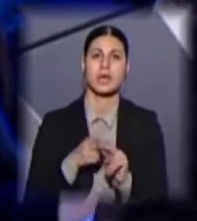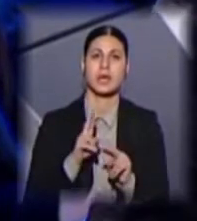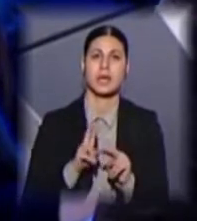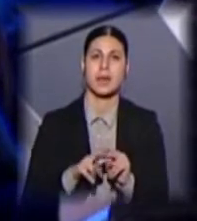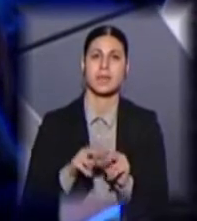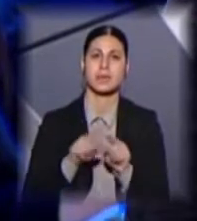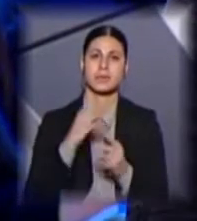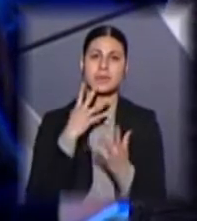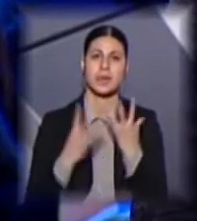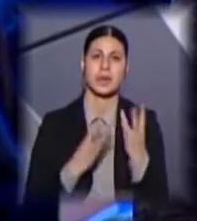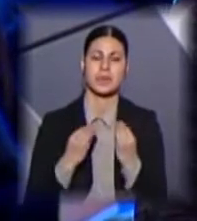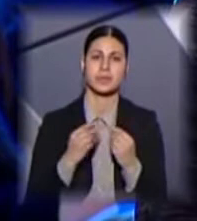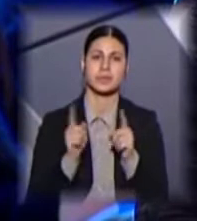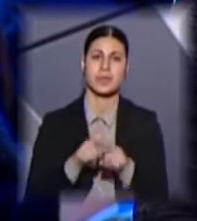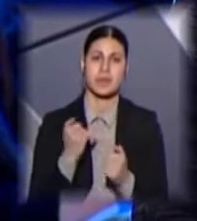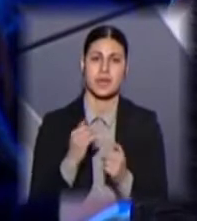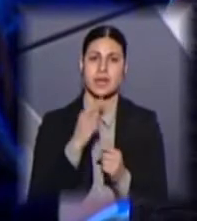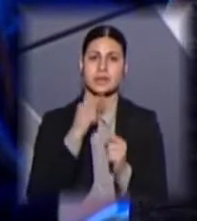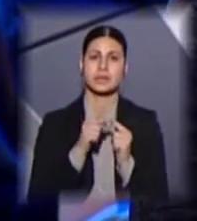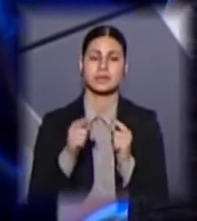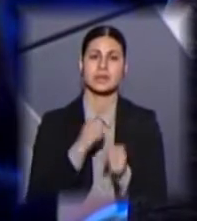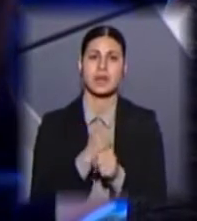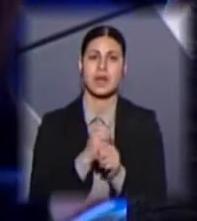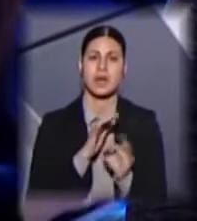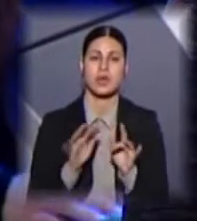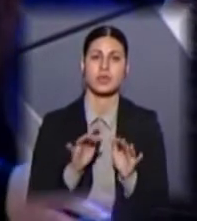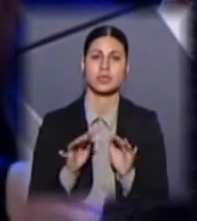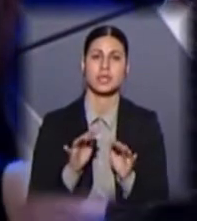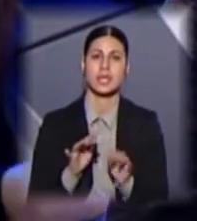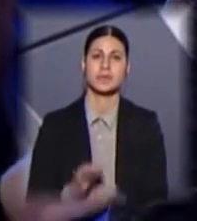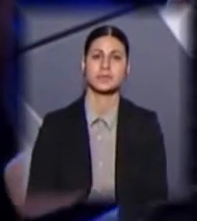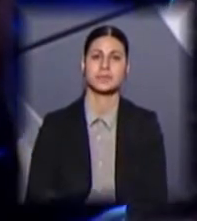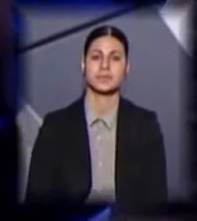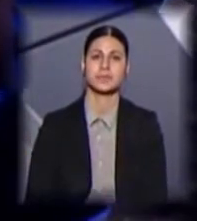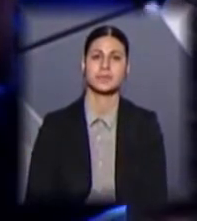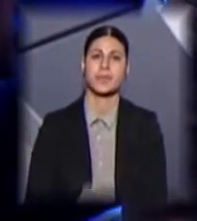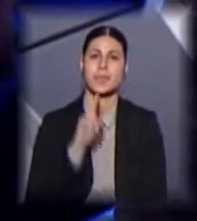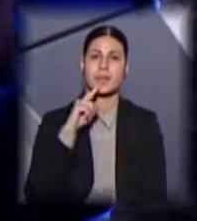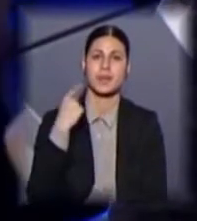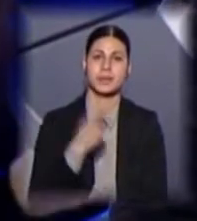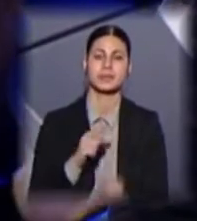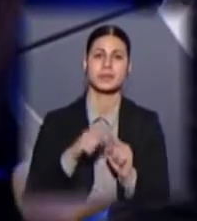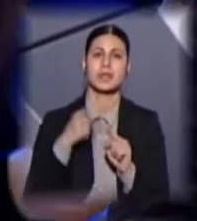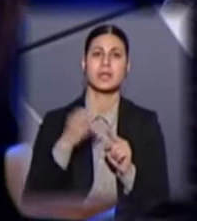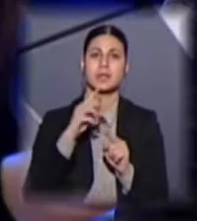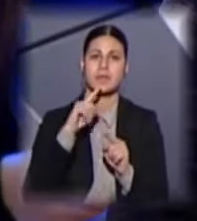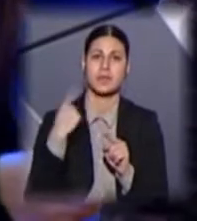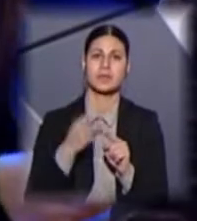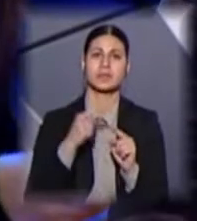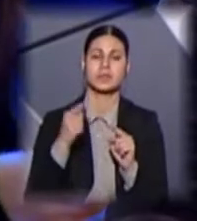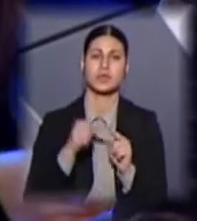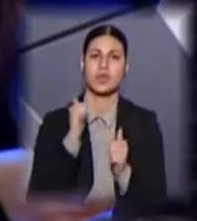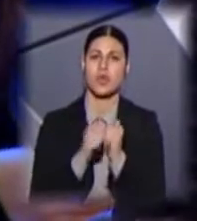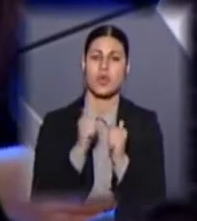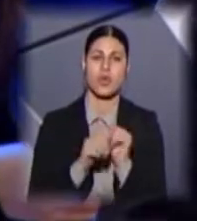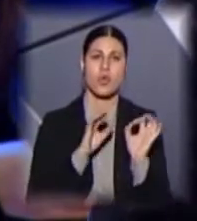პოპულიზმით, რომელსაც ის წლების განმავლობაში ახორციელებს, წლიდან წლამდე შეიძლება